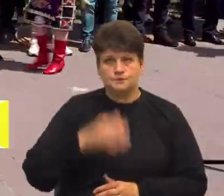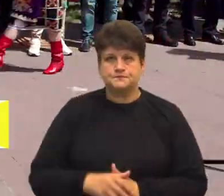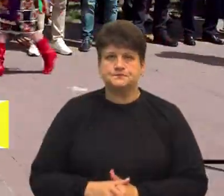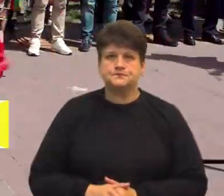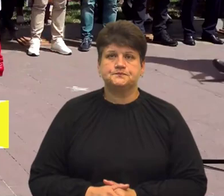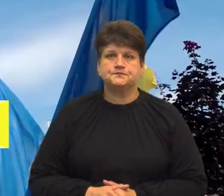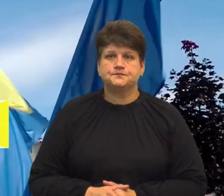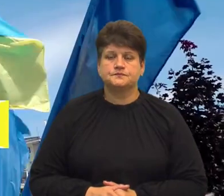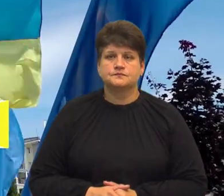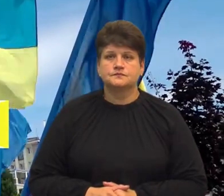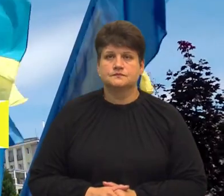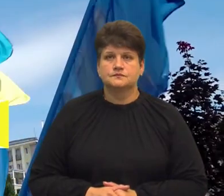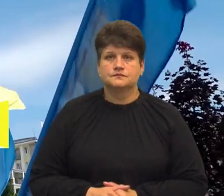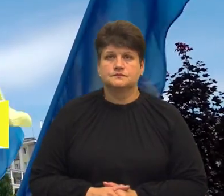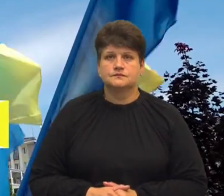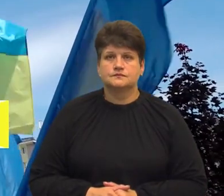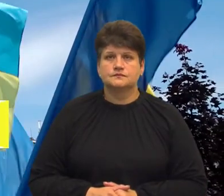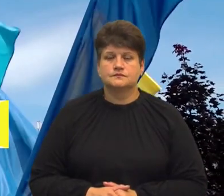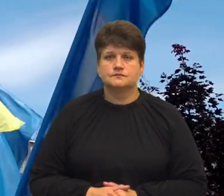суспільне новини Тернопіль